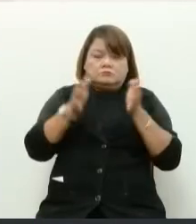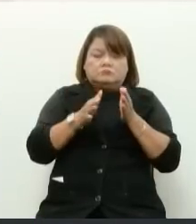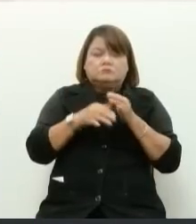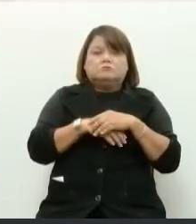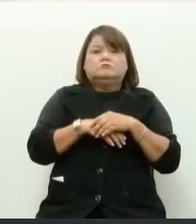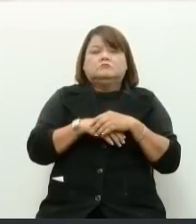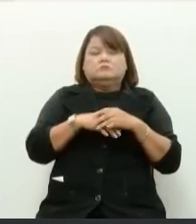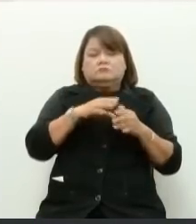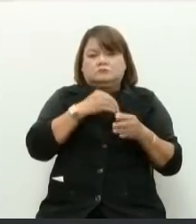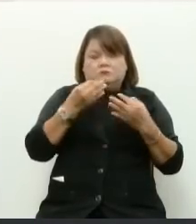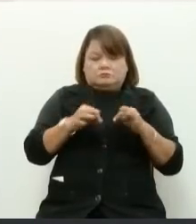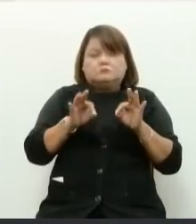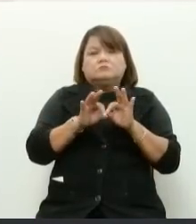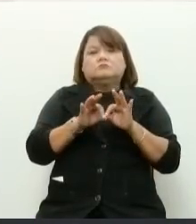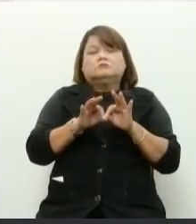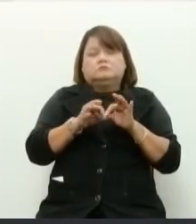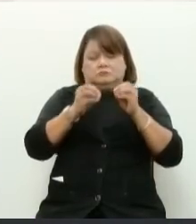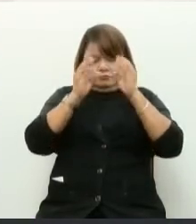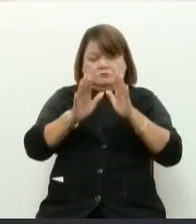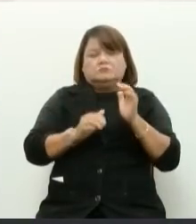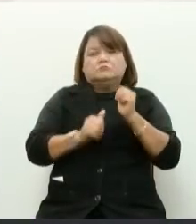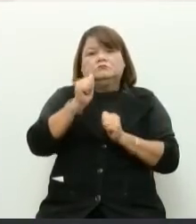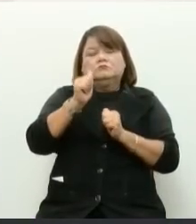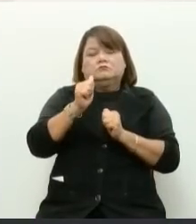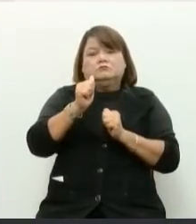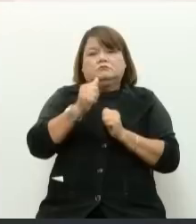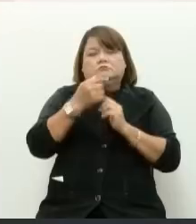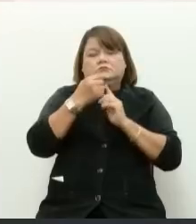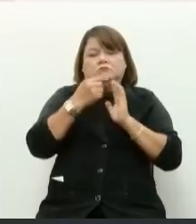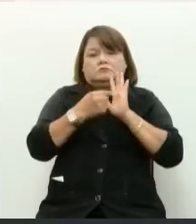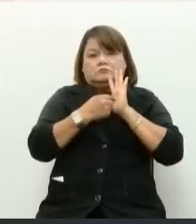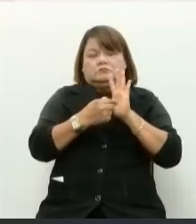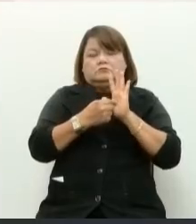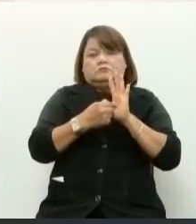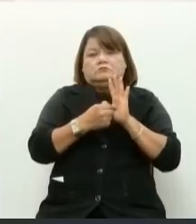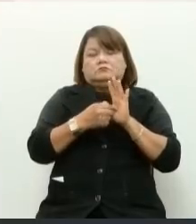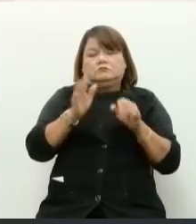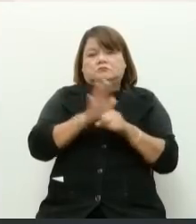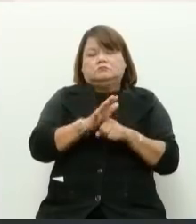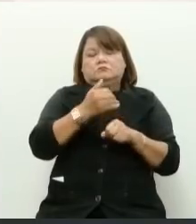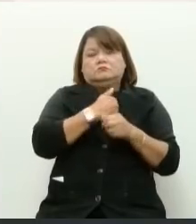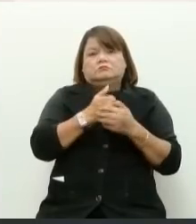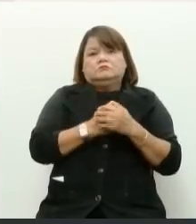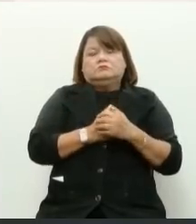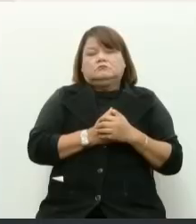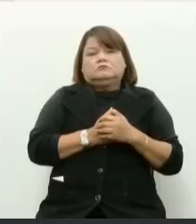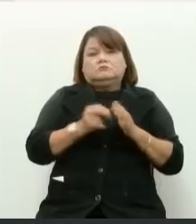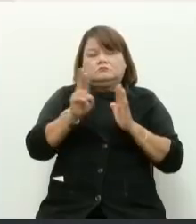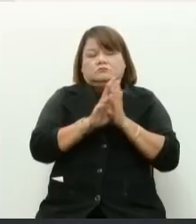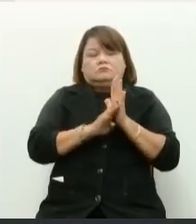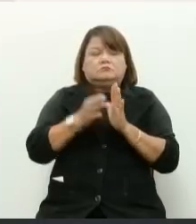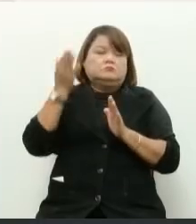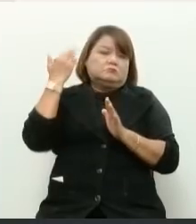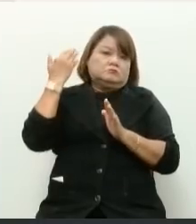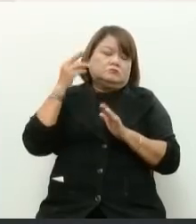ก็ที่สำคัญเนี่ยครูที่ผ่านเนี่ยเขาสะท้อนมาแบบพึงพอใจมากเลยนะครับ จากระบบเดิมน่ะที่ใช้เว